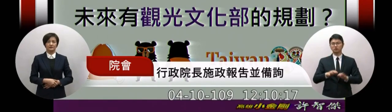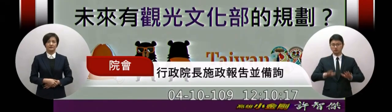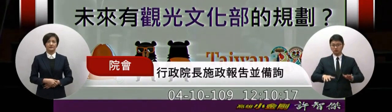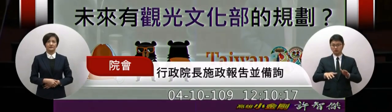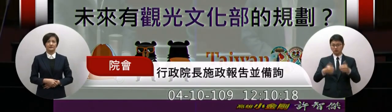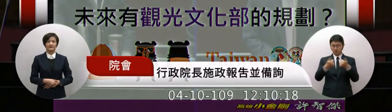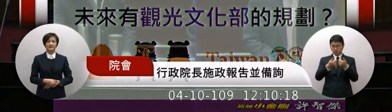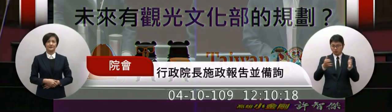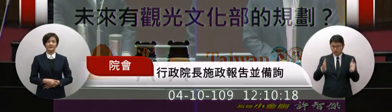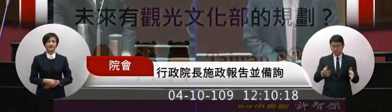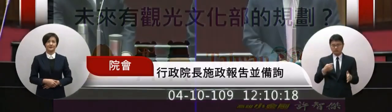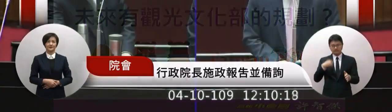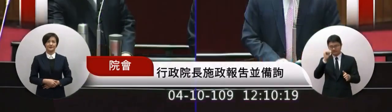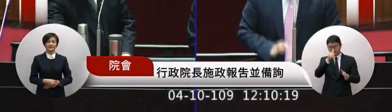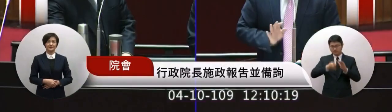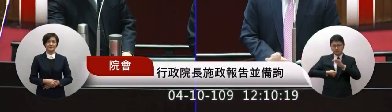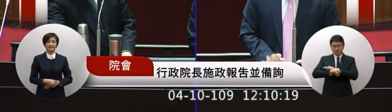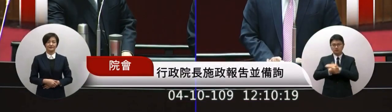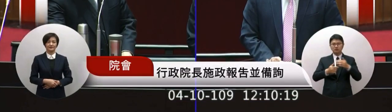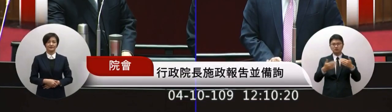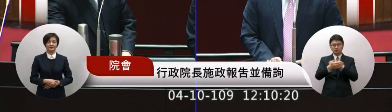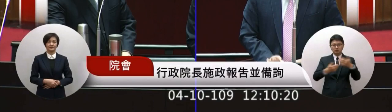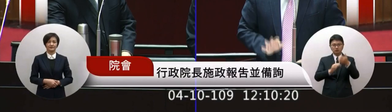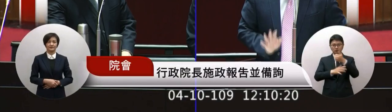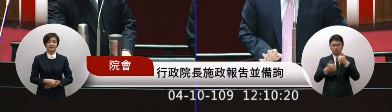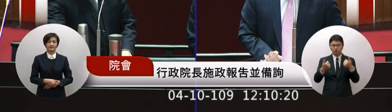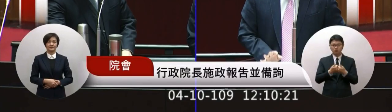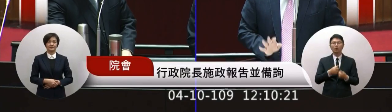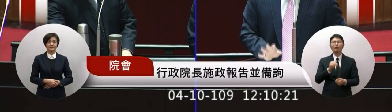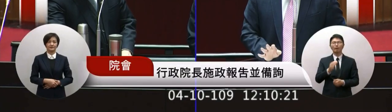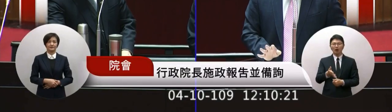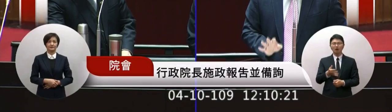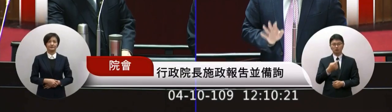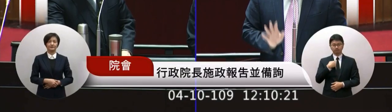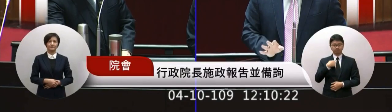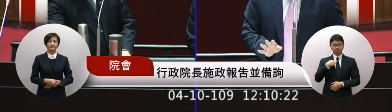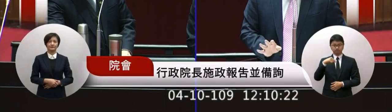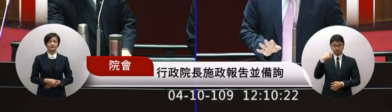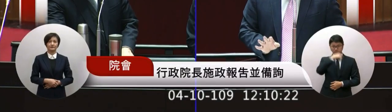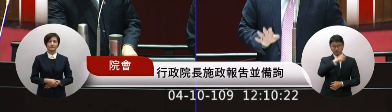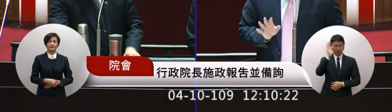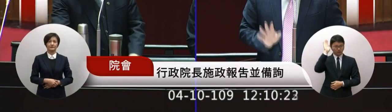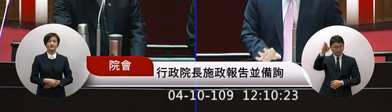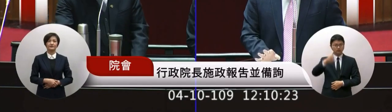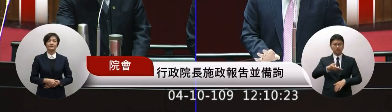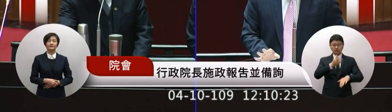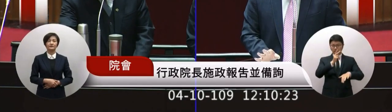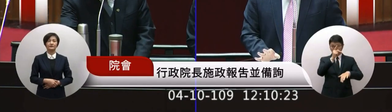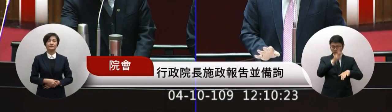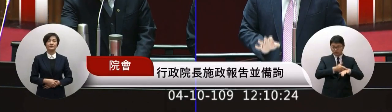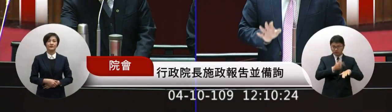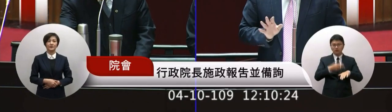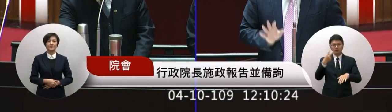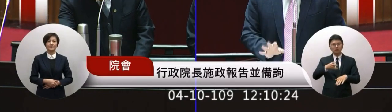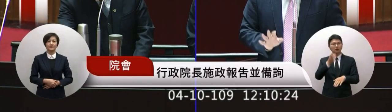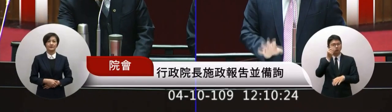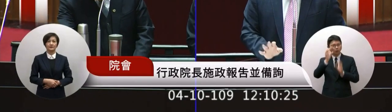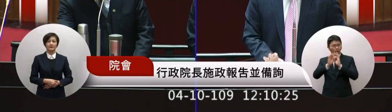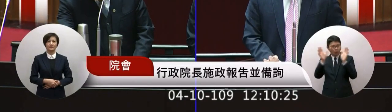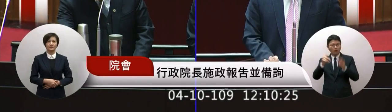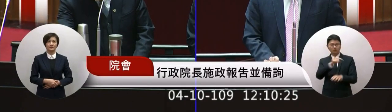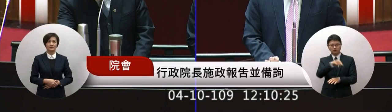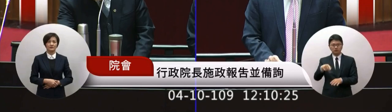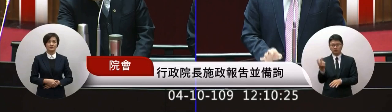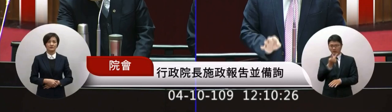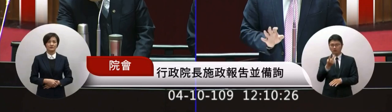别来交通委员会，因为我觉得未来台湾是走高科技产业国跟观光文化国，所以未来观光非